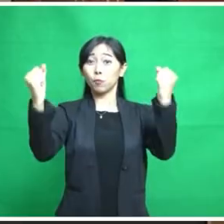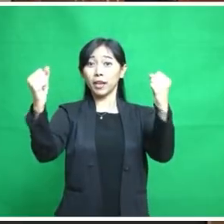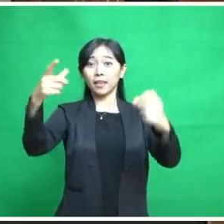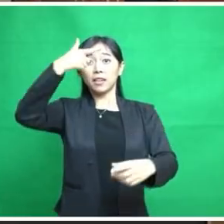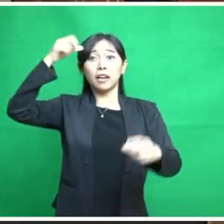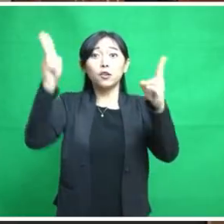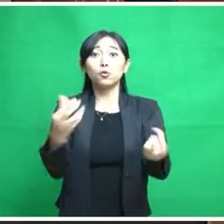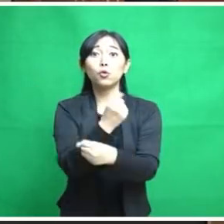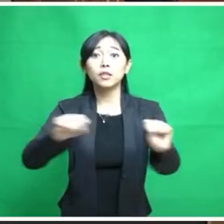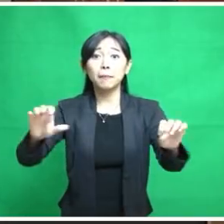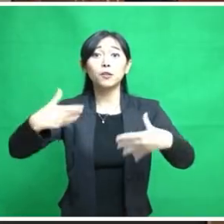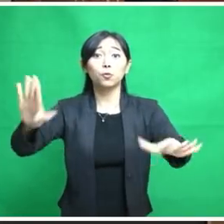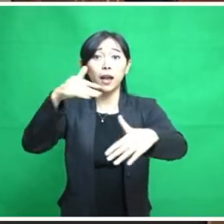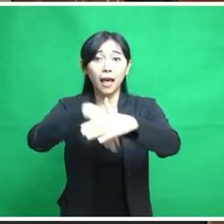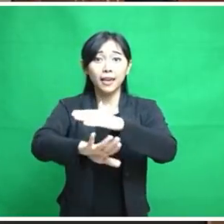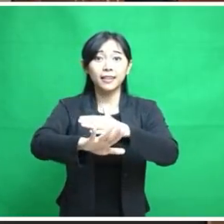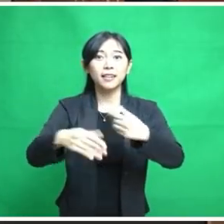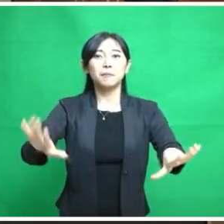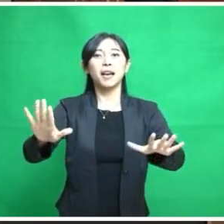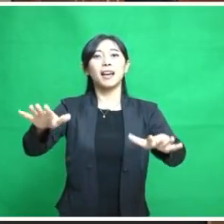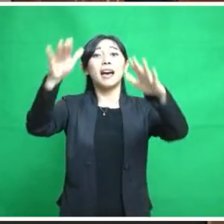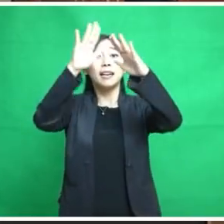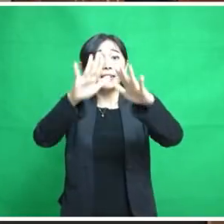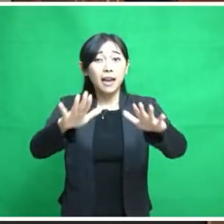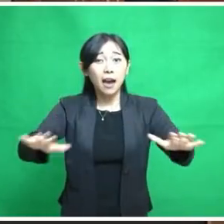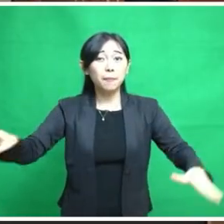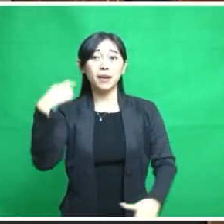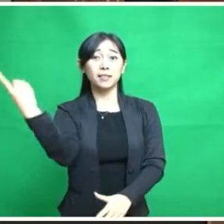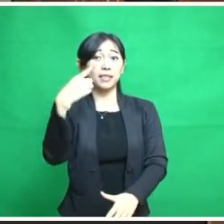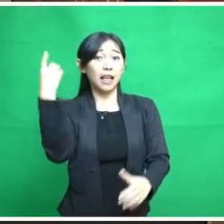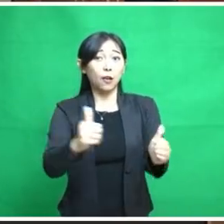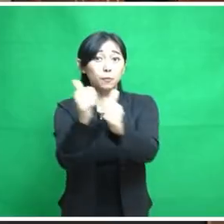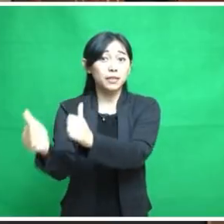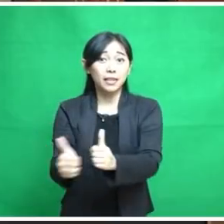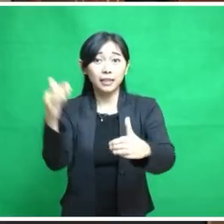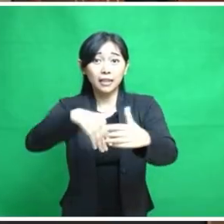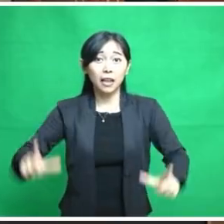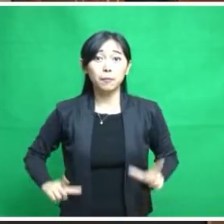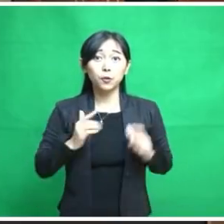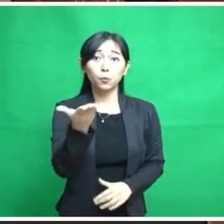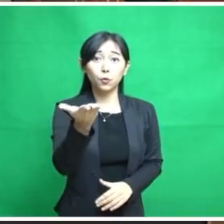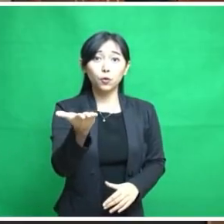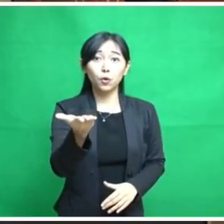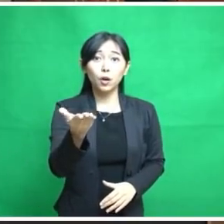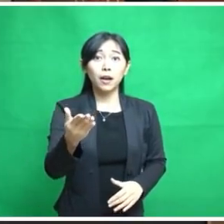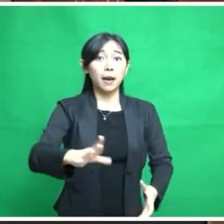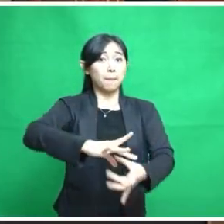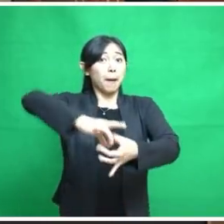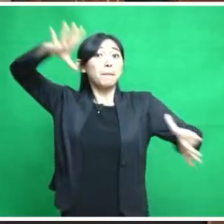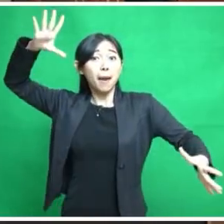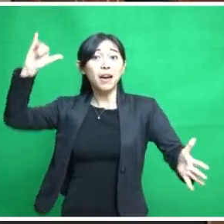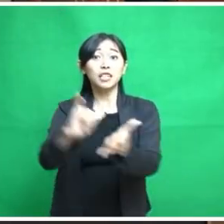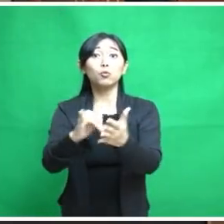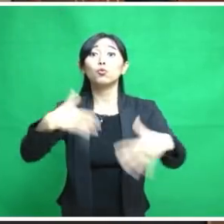juru selamat sudah lahir. Kiranya damai selalu beserta dalam hidupmu karena sang pembebas sudah